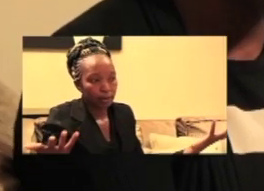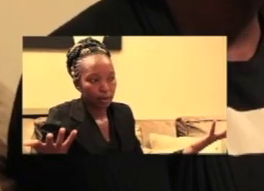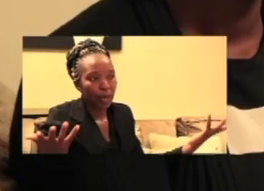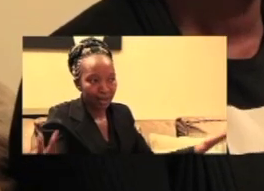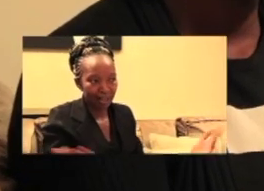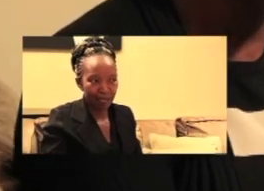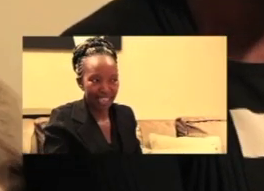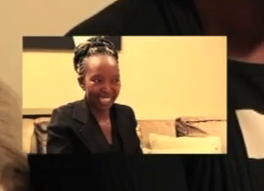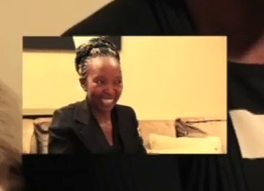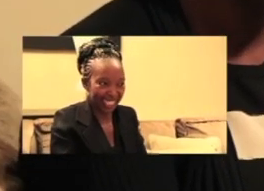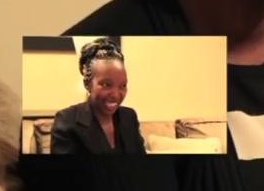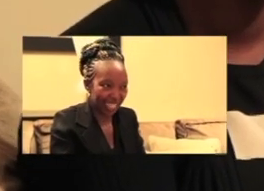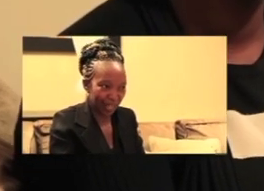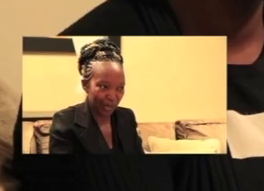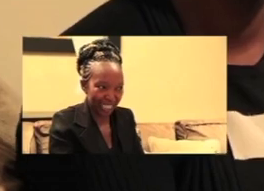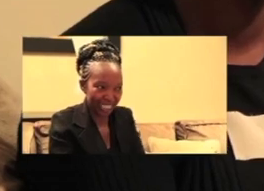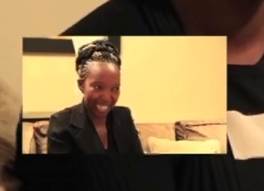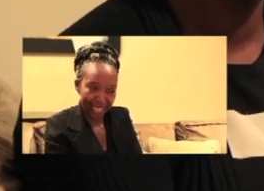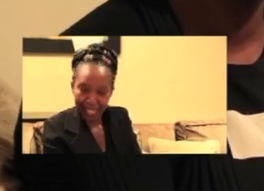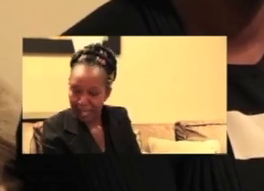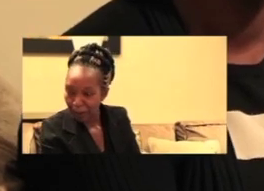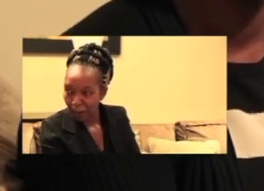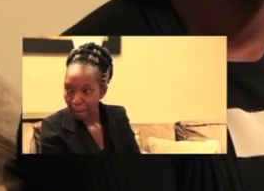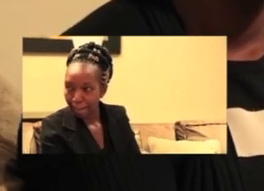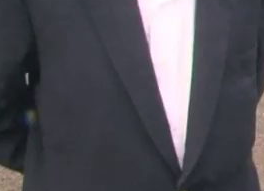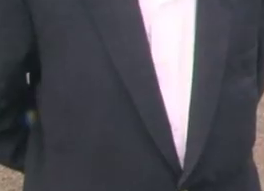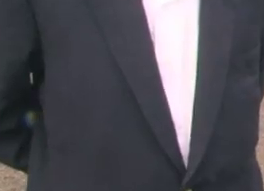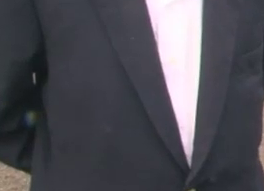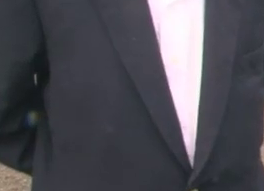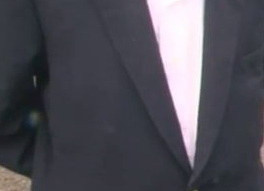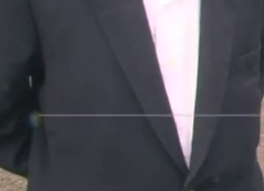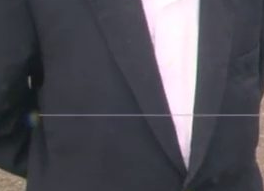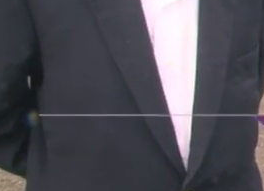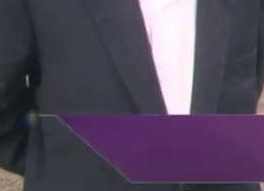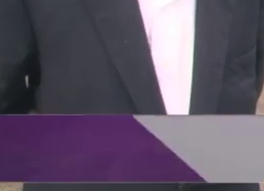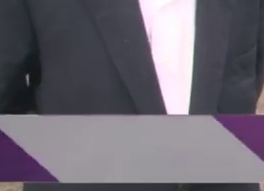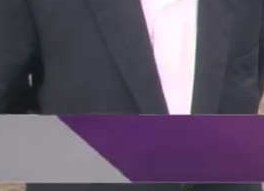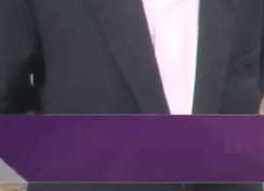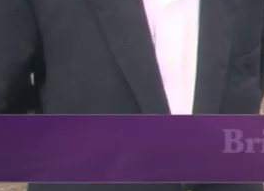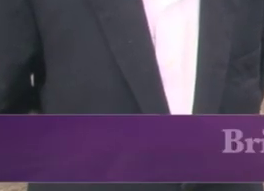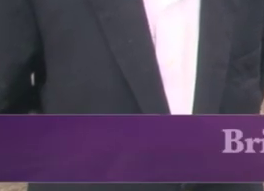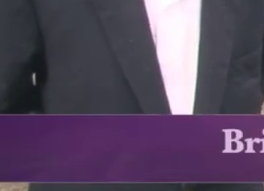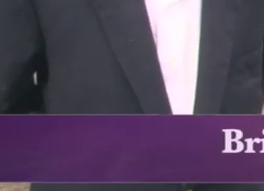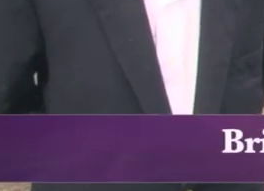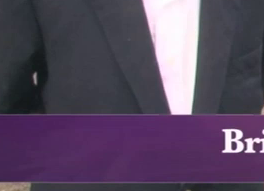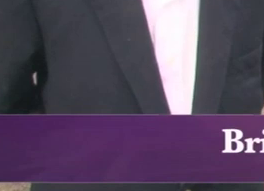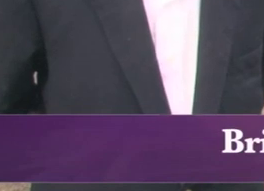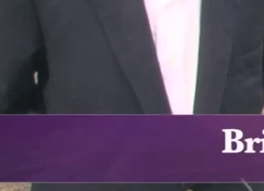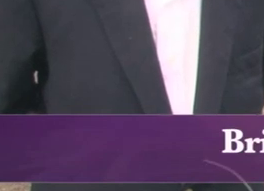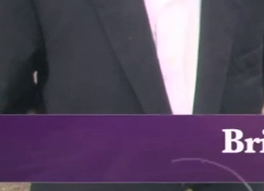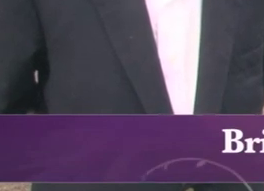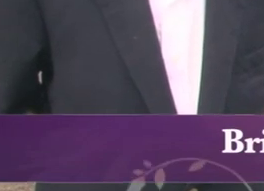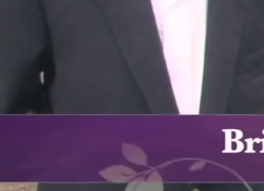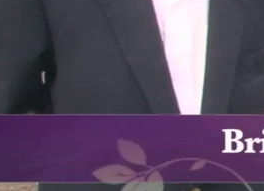And we had their blessings at long last. Hapo ndipo sasa tulikuwa tunakaa chini na